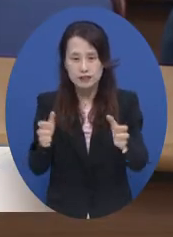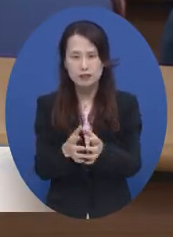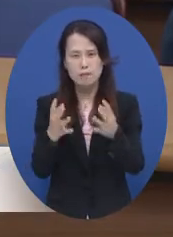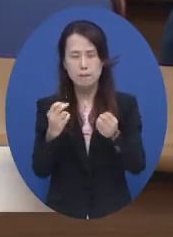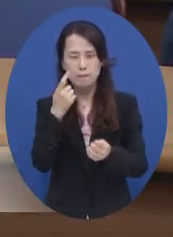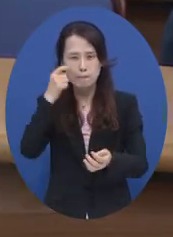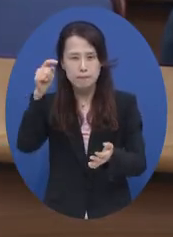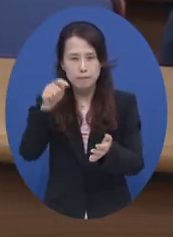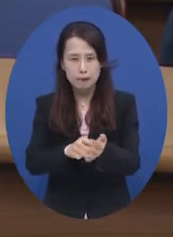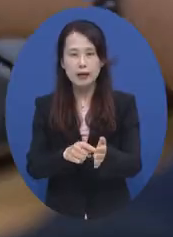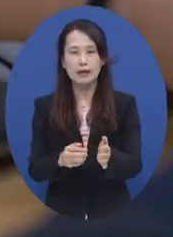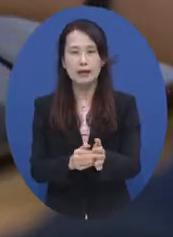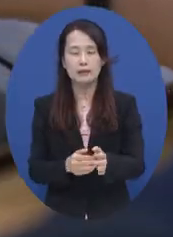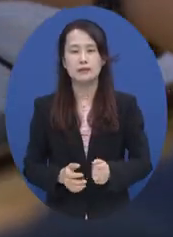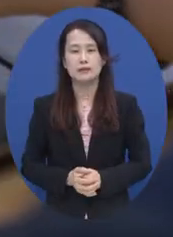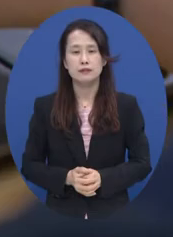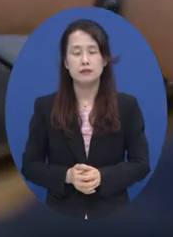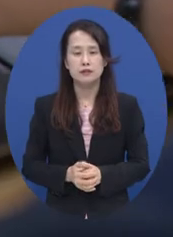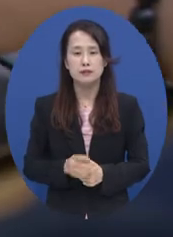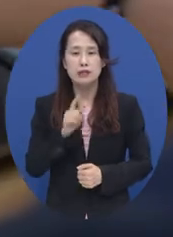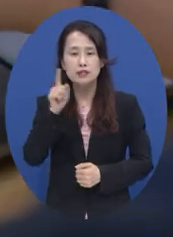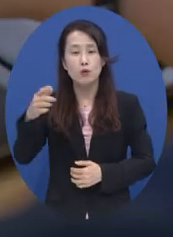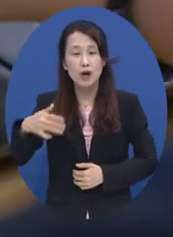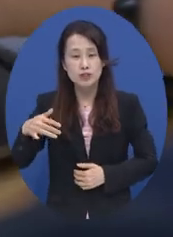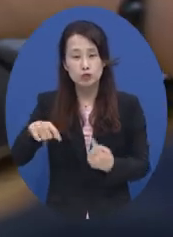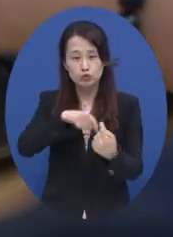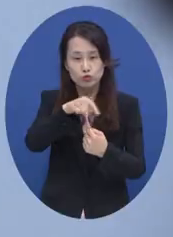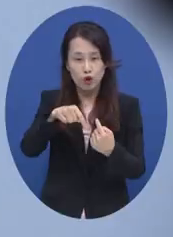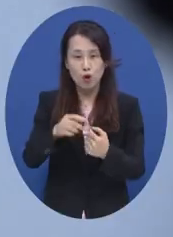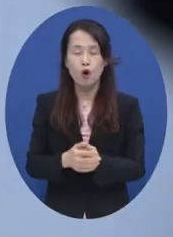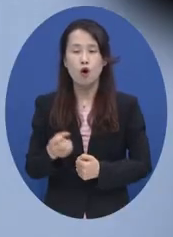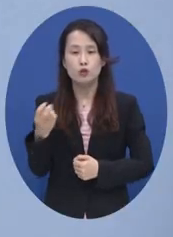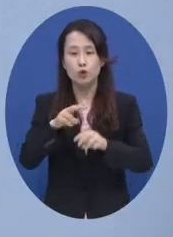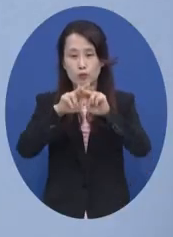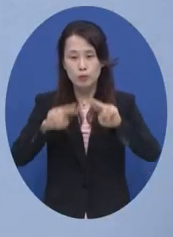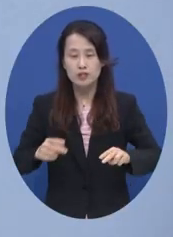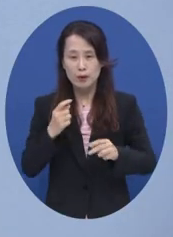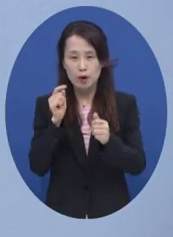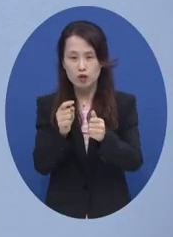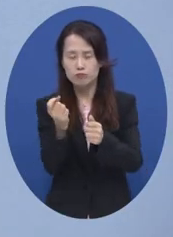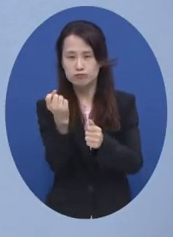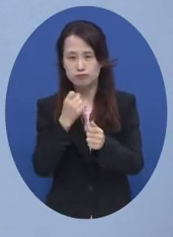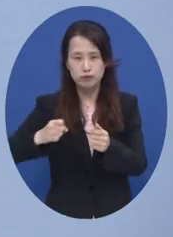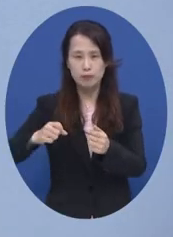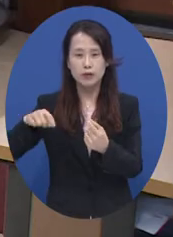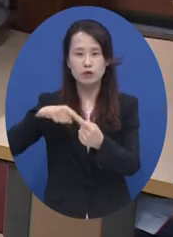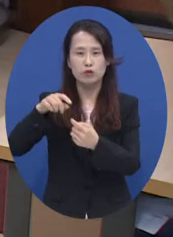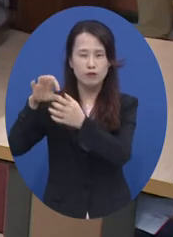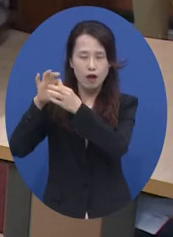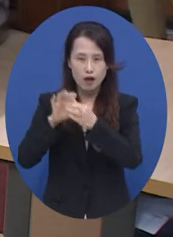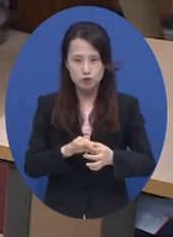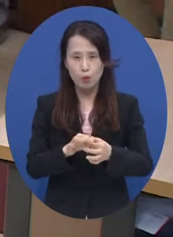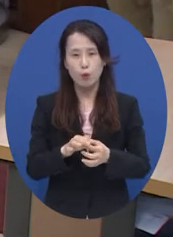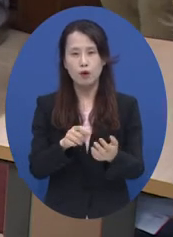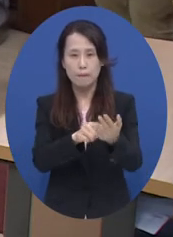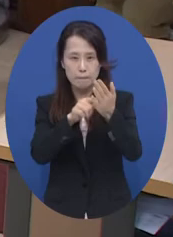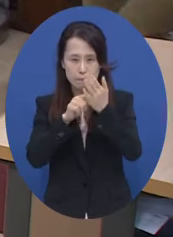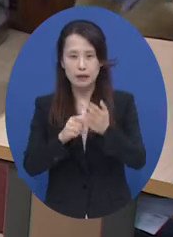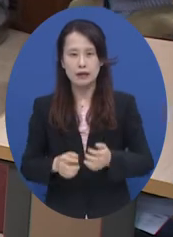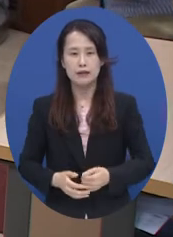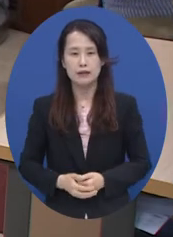무더기로 적발됐습니다. 모두 미신고 영업하거나 행정기관의 폐쇄 명령을 무시한 채 운영해온 것으로